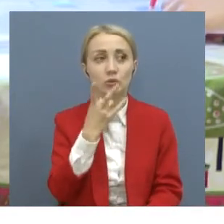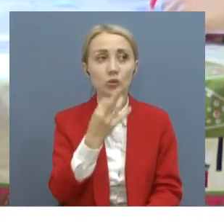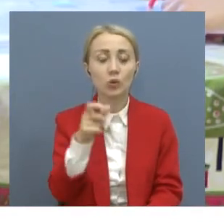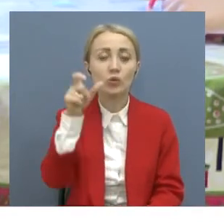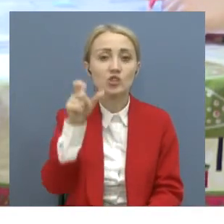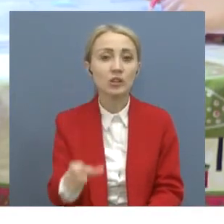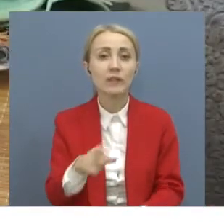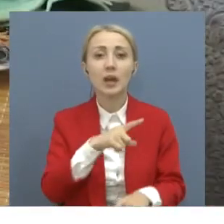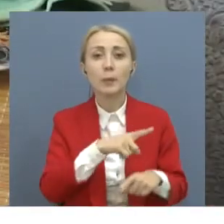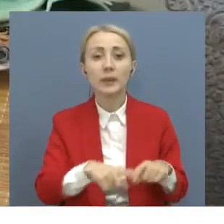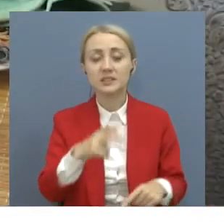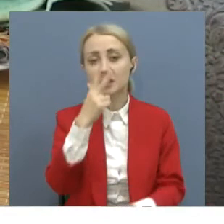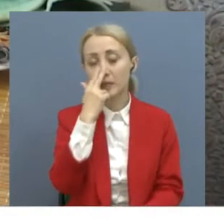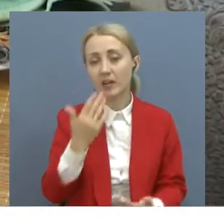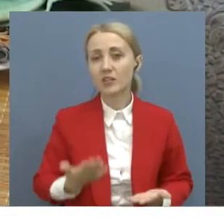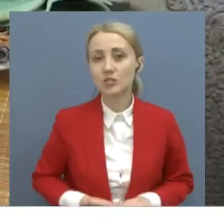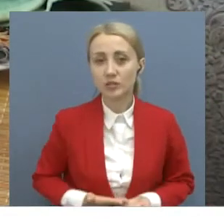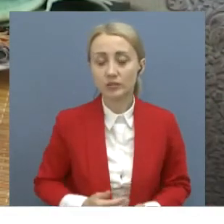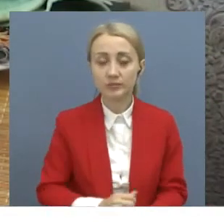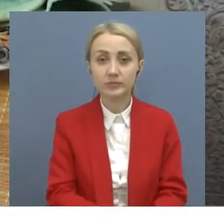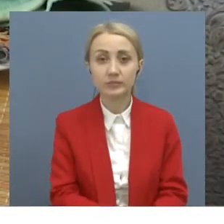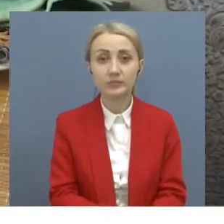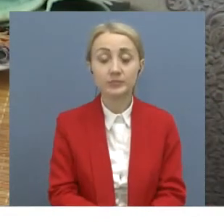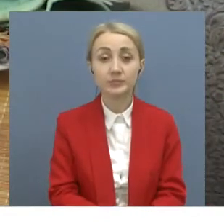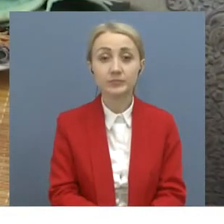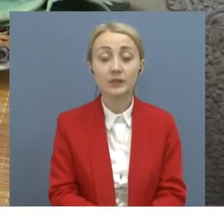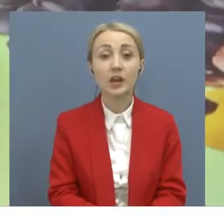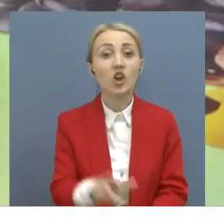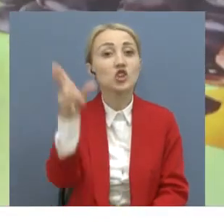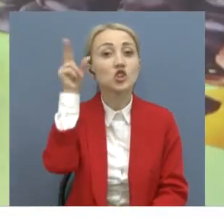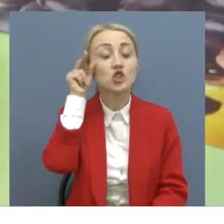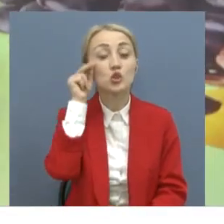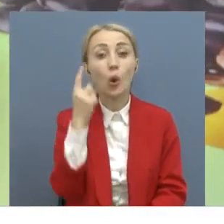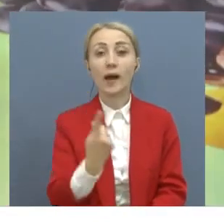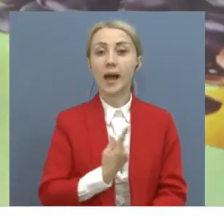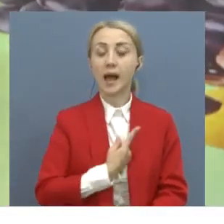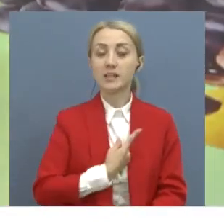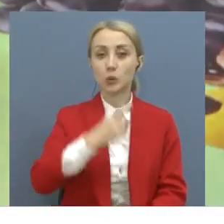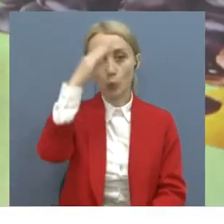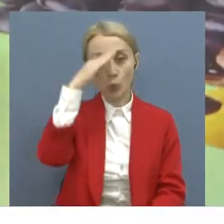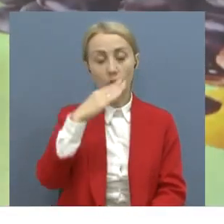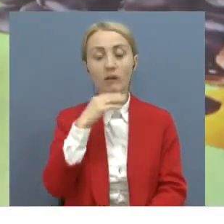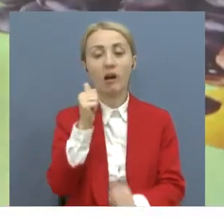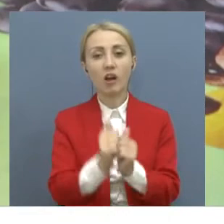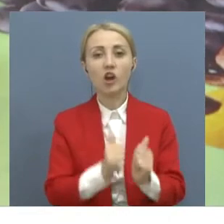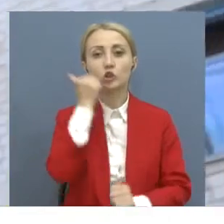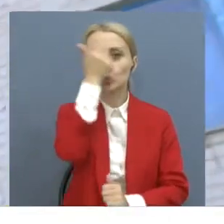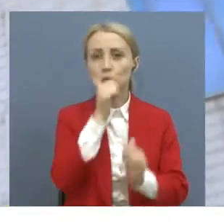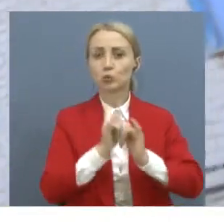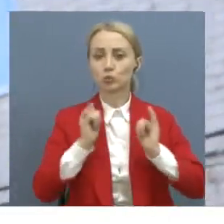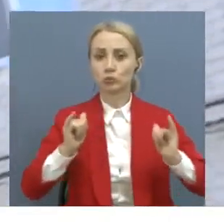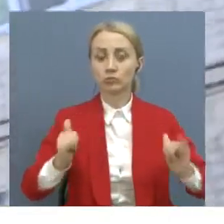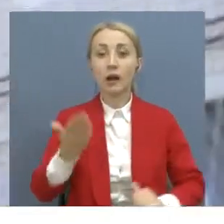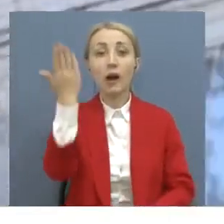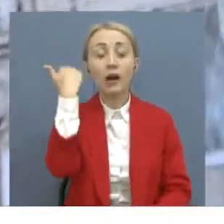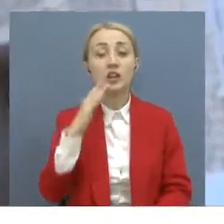Уже самостоятельно. Статистикаға сүйенсек, елімізде жалғыз басты әкелер саны жылдан жылға артып келеді. Бес жыл бұрын 40 мыңнан астап, биыл 60 мыңнан